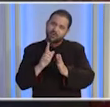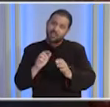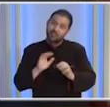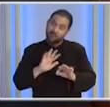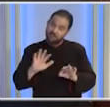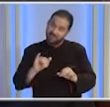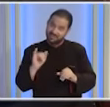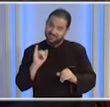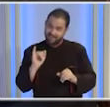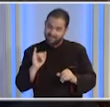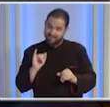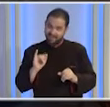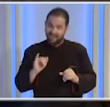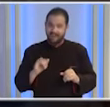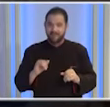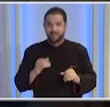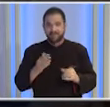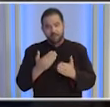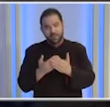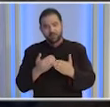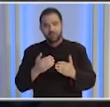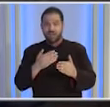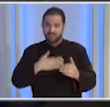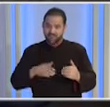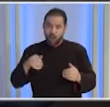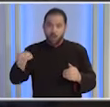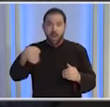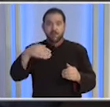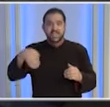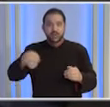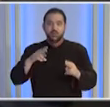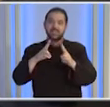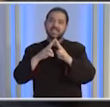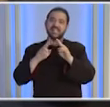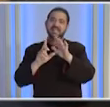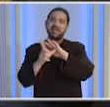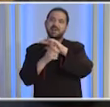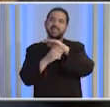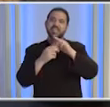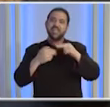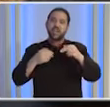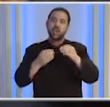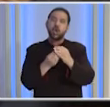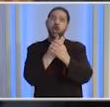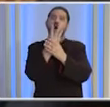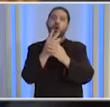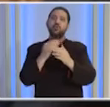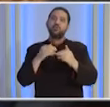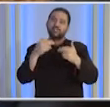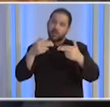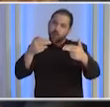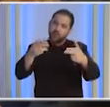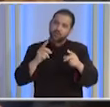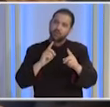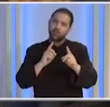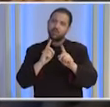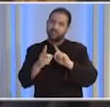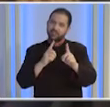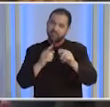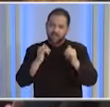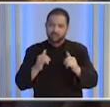pierdeți spiritul acesta combativ, plin de vervă, fiindcă vreau să continuăm în ediția de